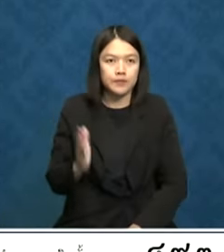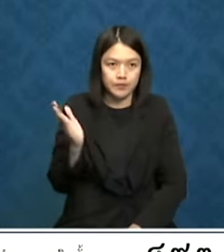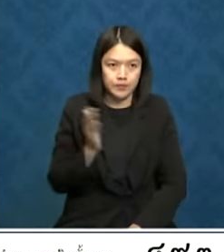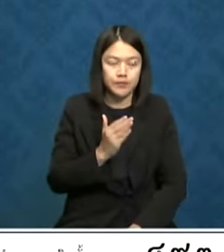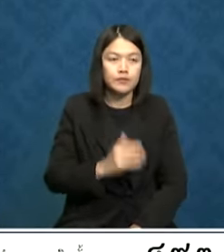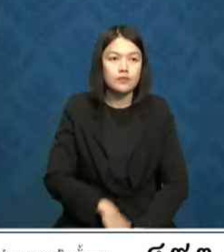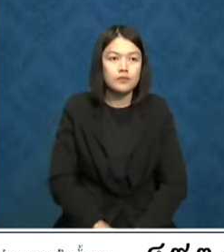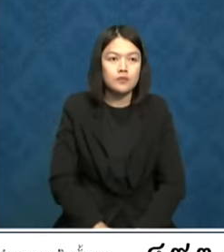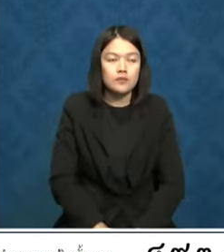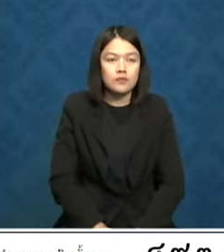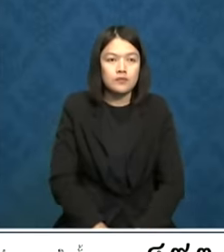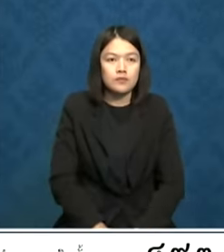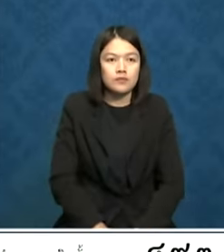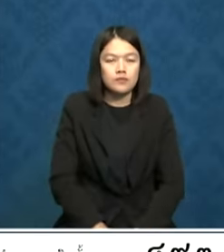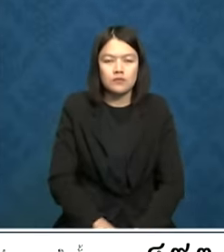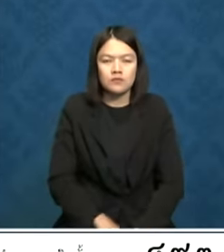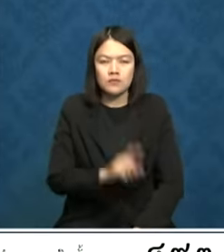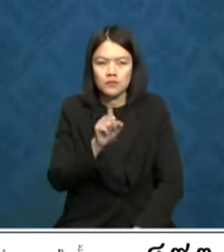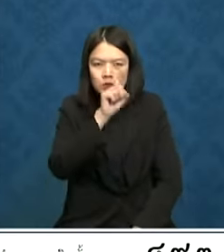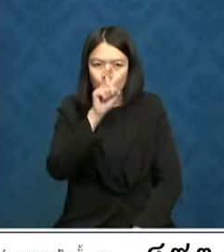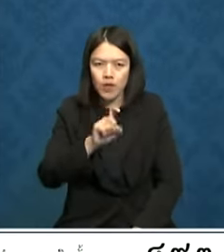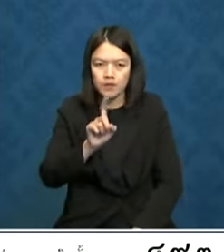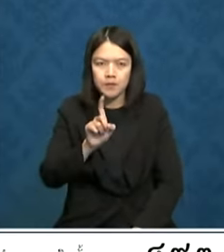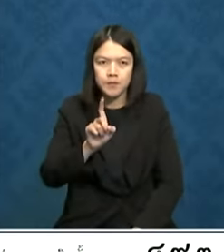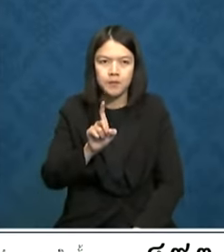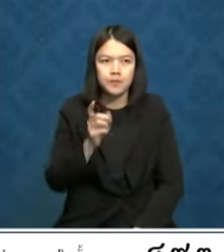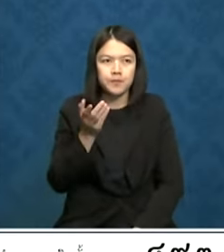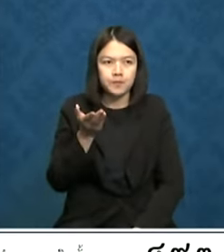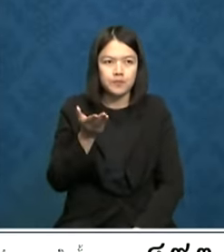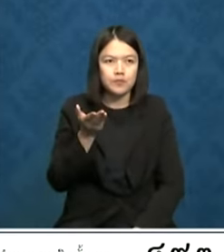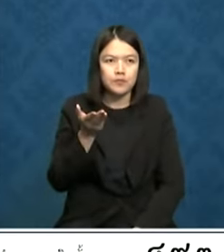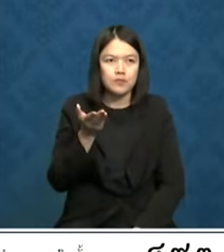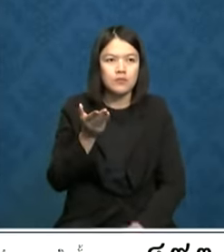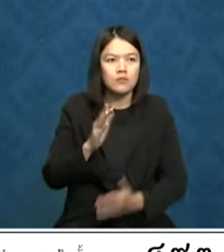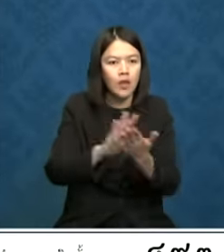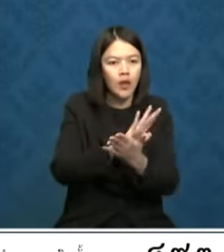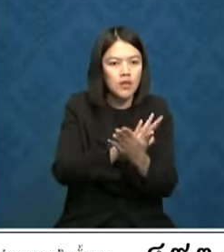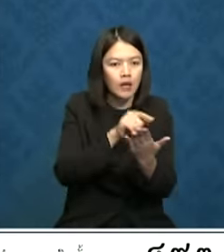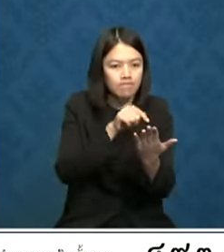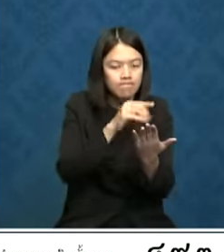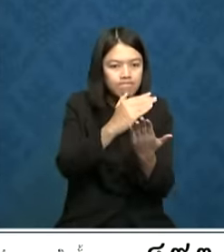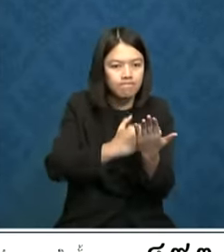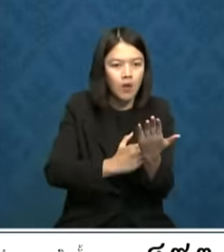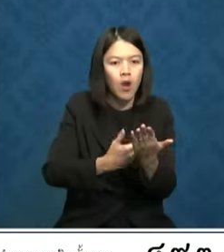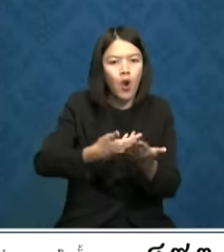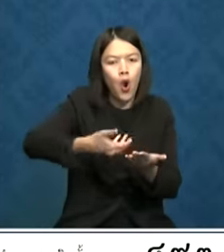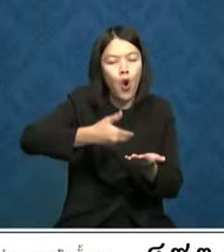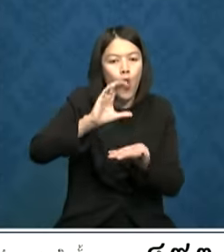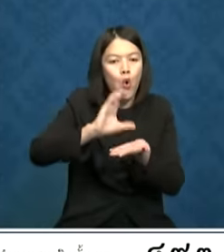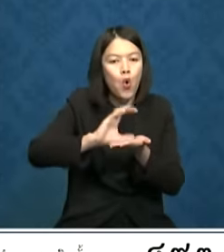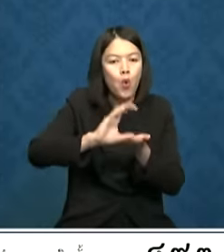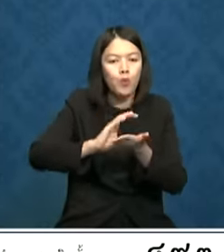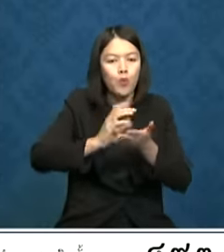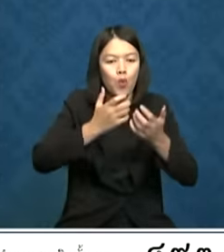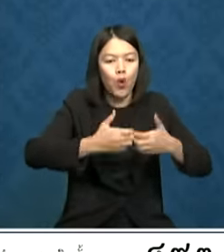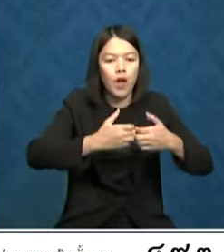ค่ะที่น่าสังเกตและน่าสงสัยอีกก็คือซูโดอนไม่อยู่ในเอกสารที่ของงบประมาณโครงการก่อสร้างโรง